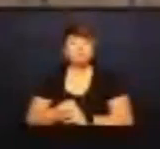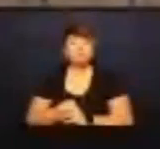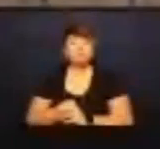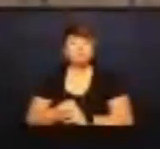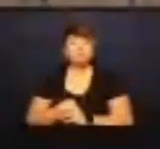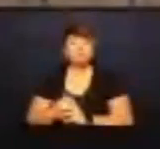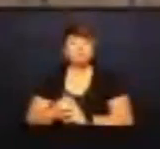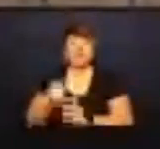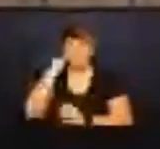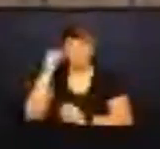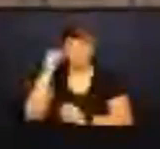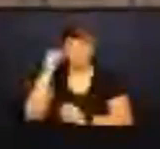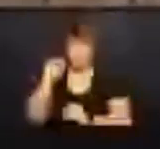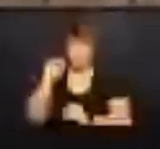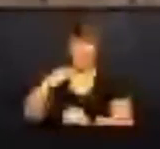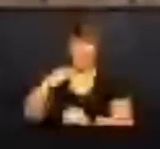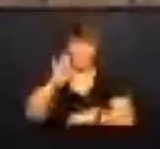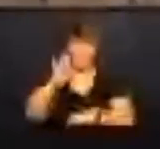Na